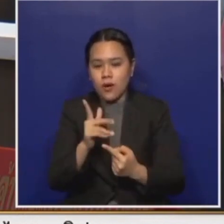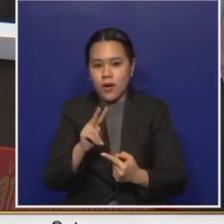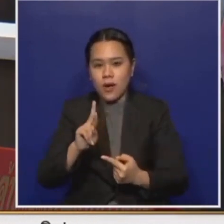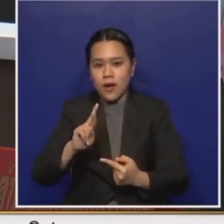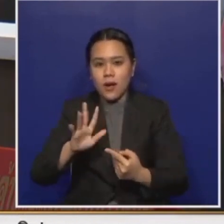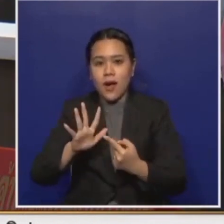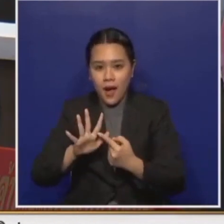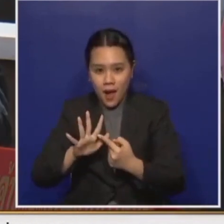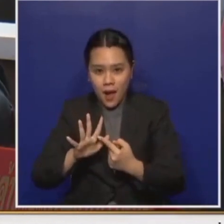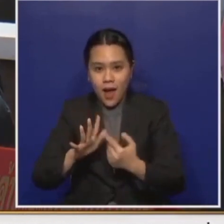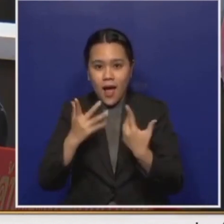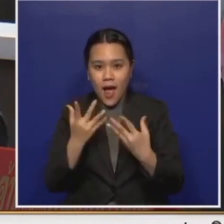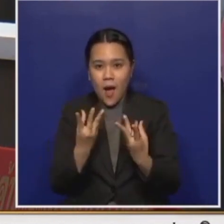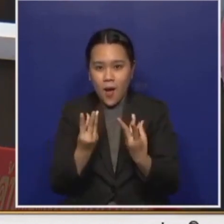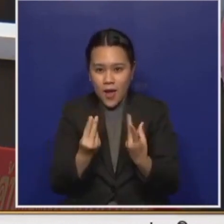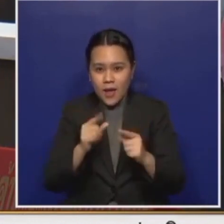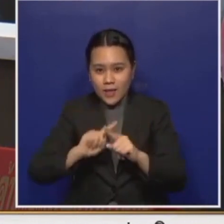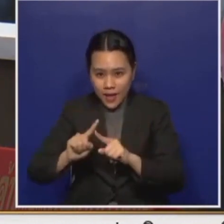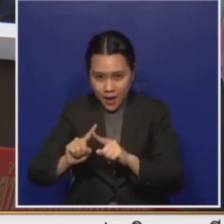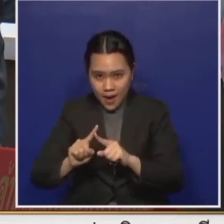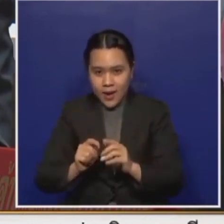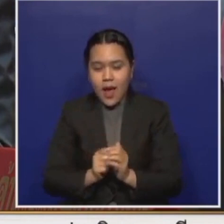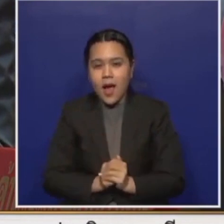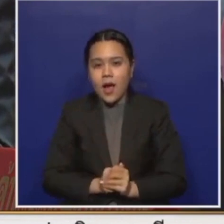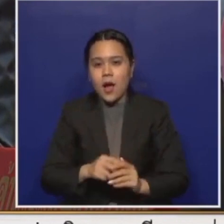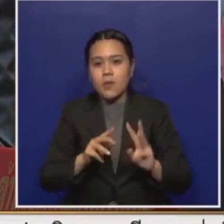ม.44 ไปยกเลกพระบอร่มทุน